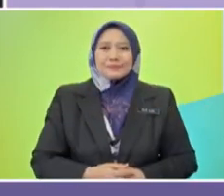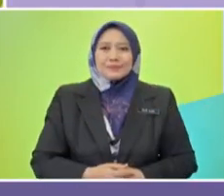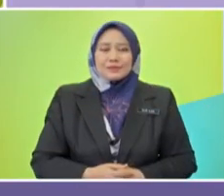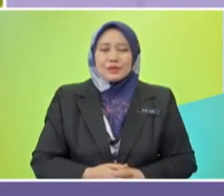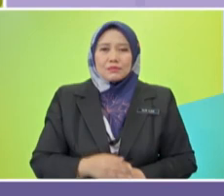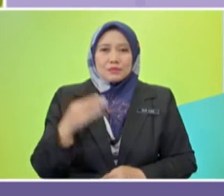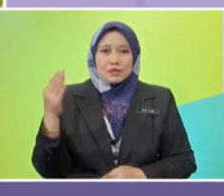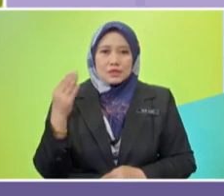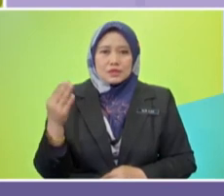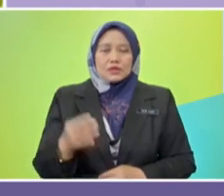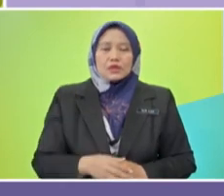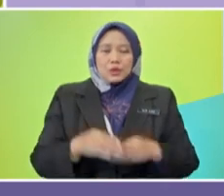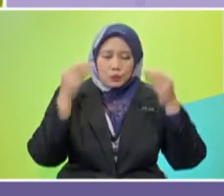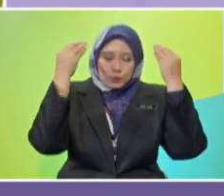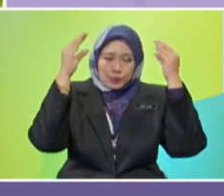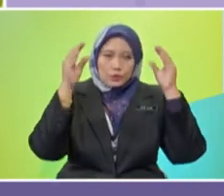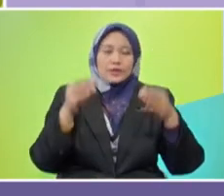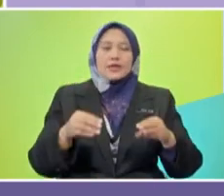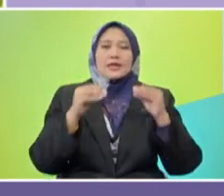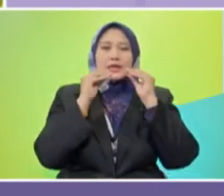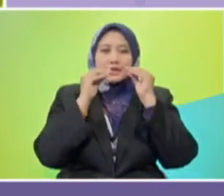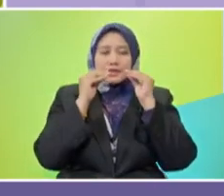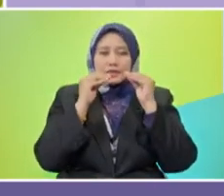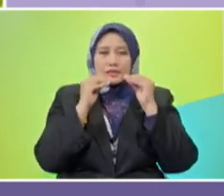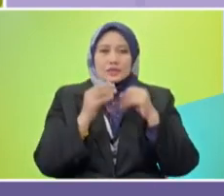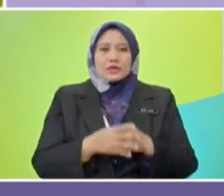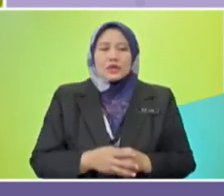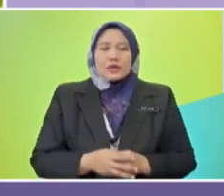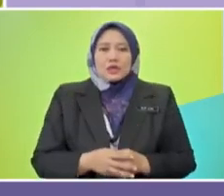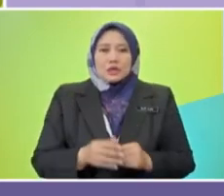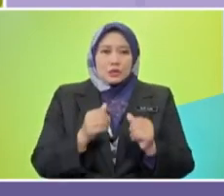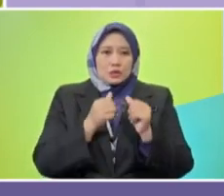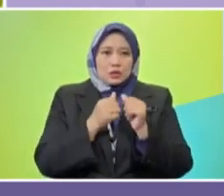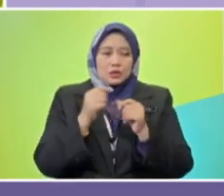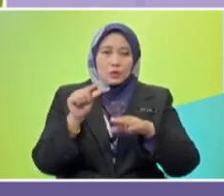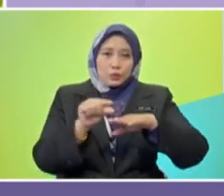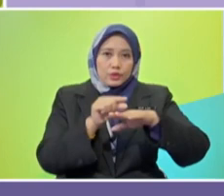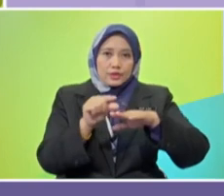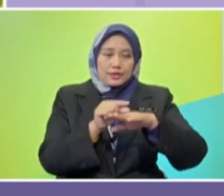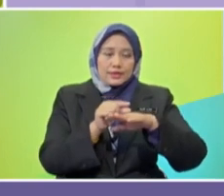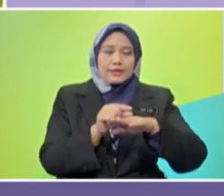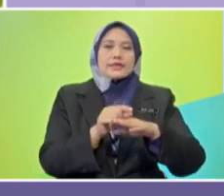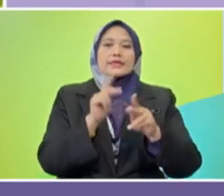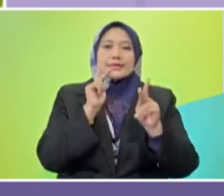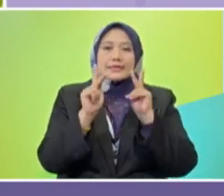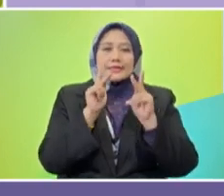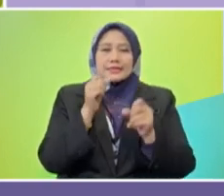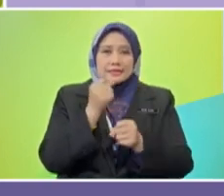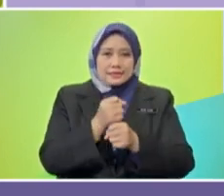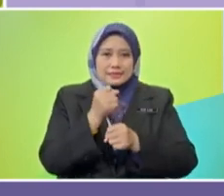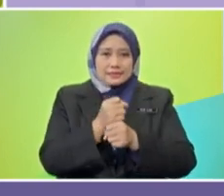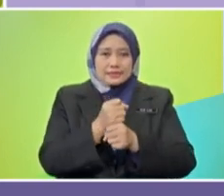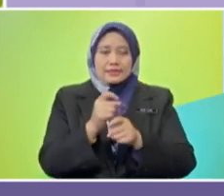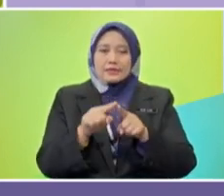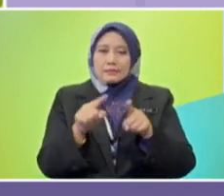kemahiran membina ayat berdasarkan kata kerja. Ya cikgu. Pada hari ini berdasarkan gambar dan maklumat yang